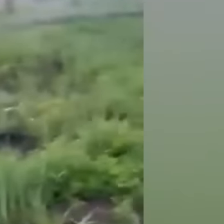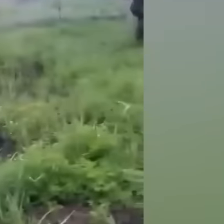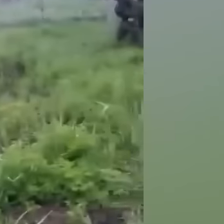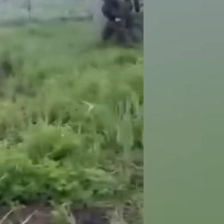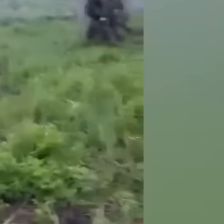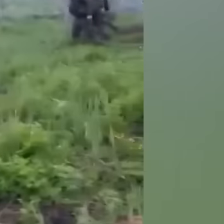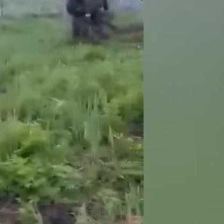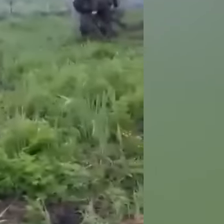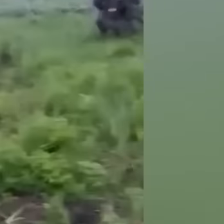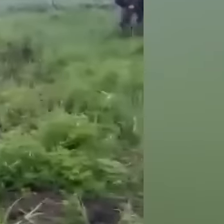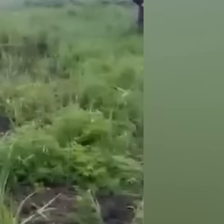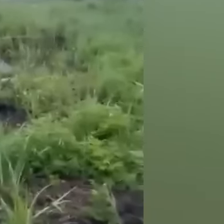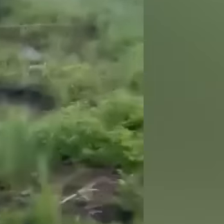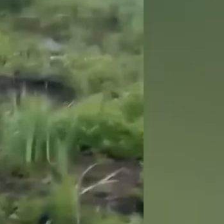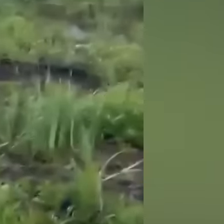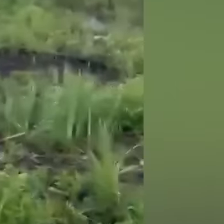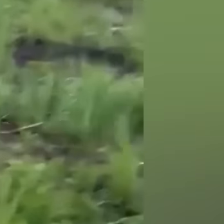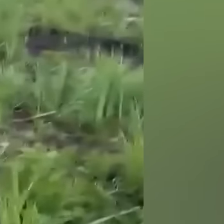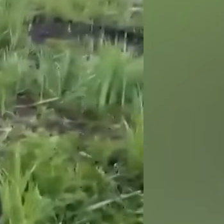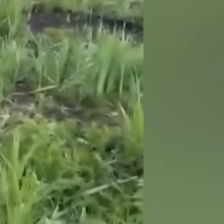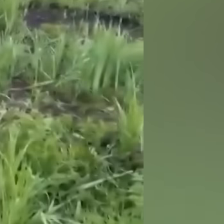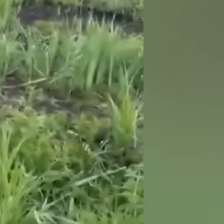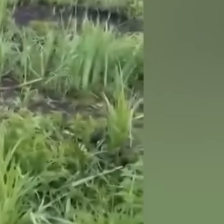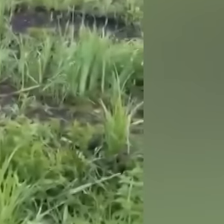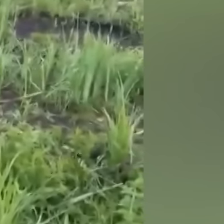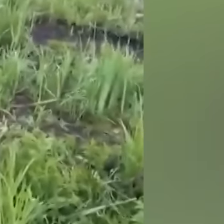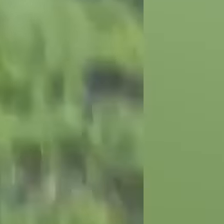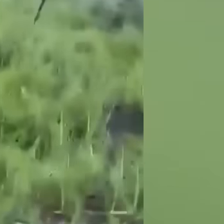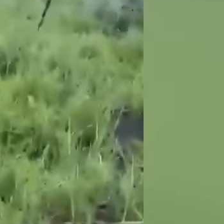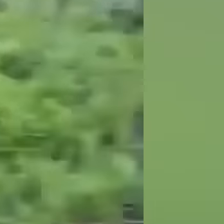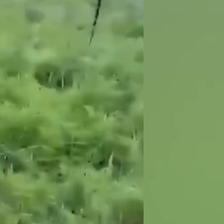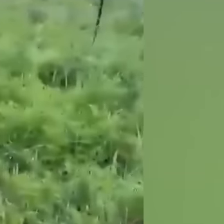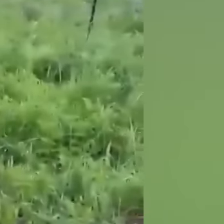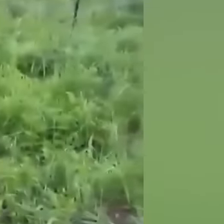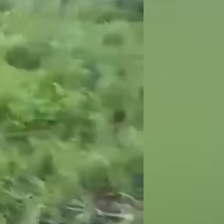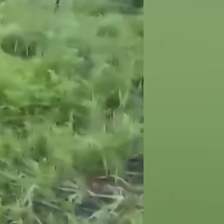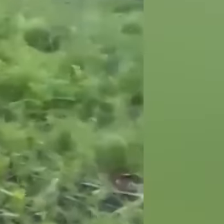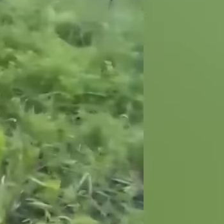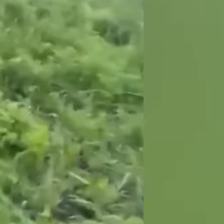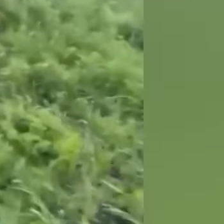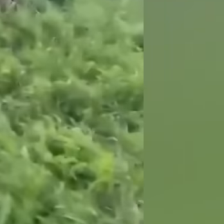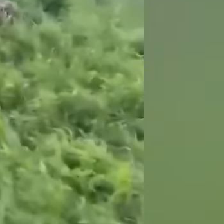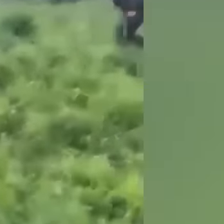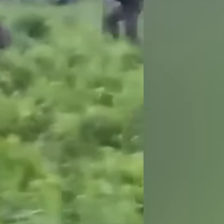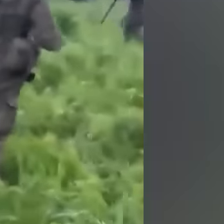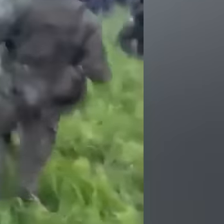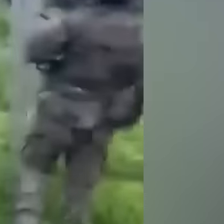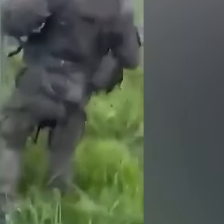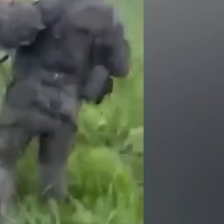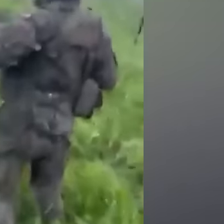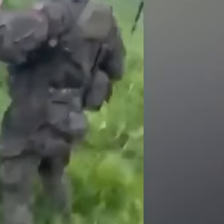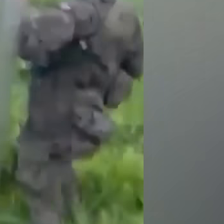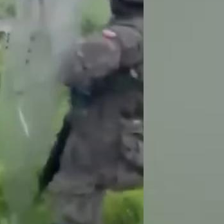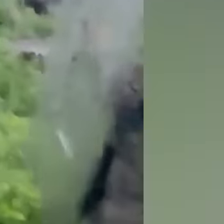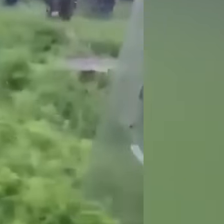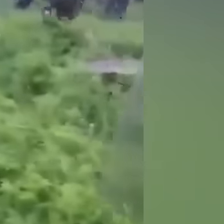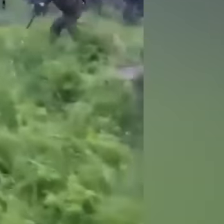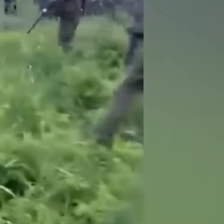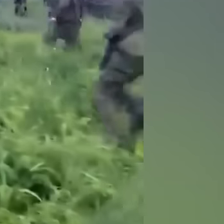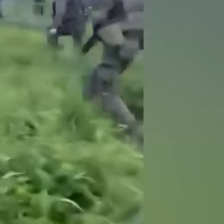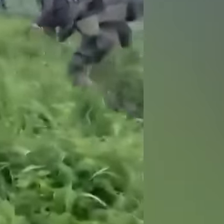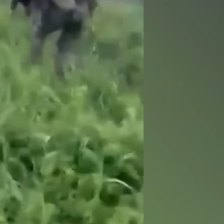będzie zagrożenie życia. Przecież to w tym samym miejscu zabito tego żołnierza, ciężko raniono, który